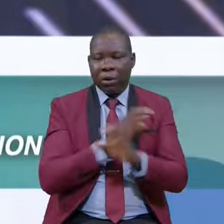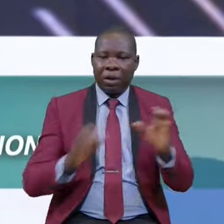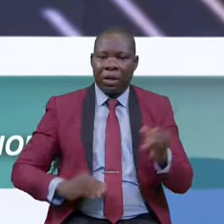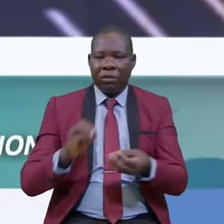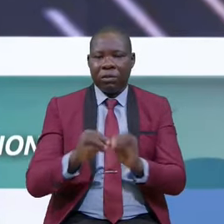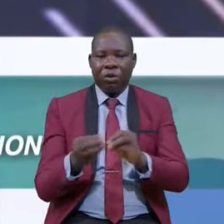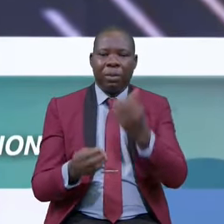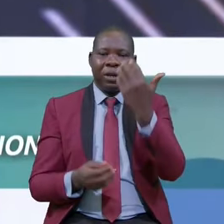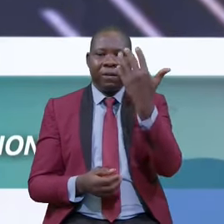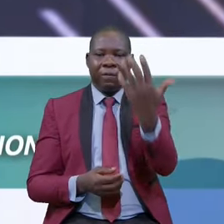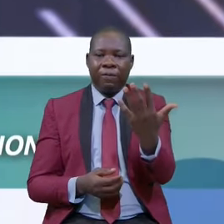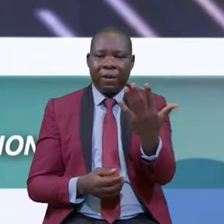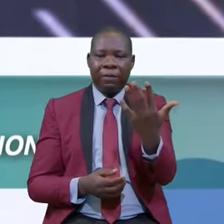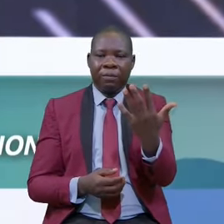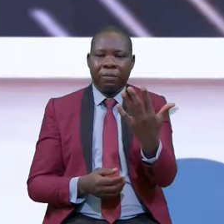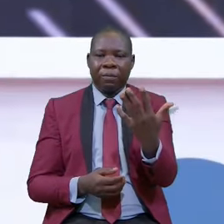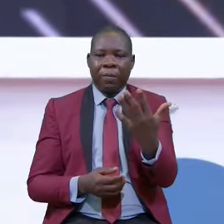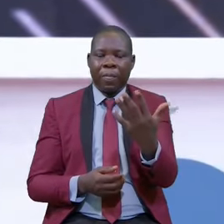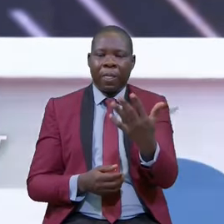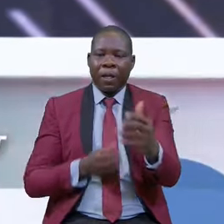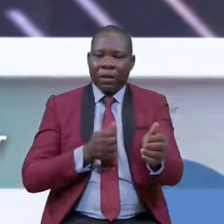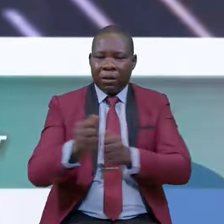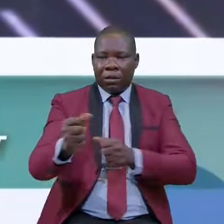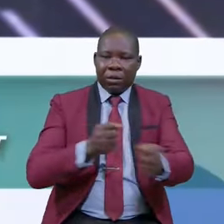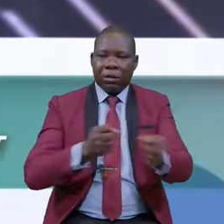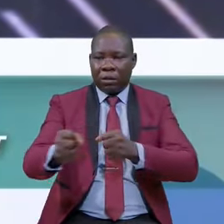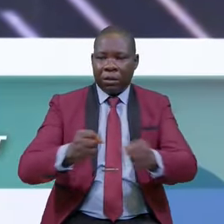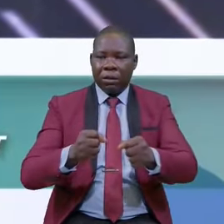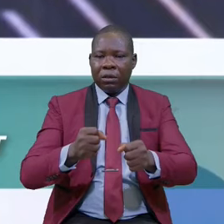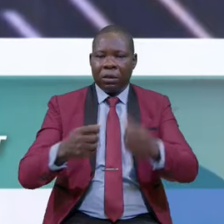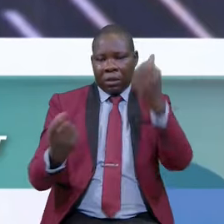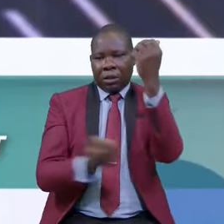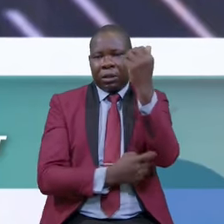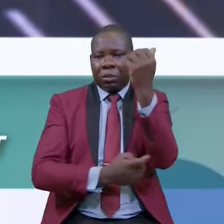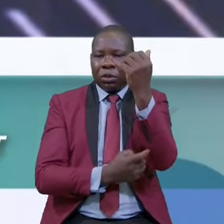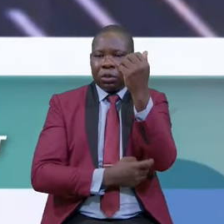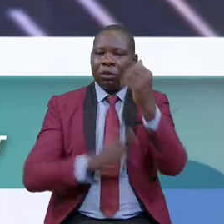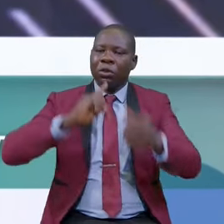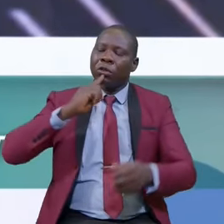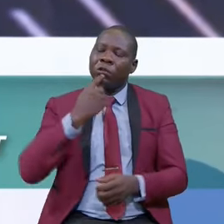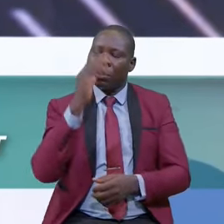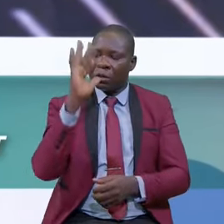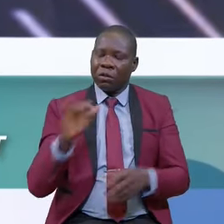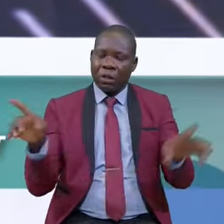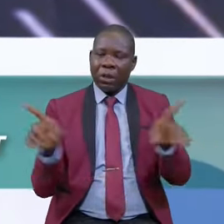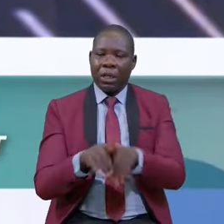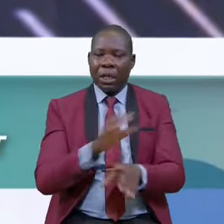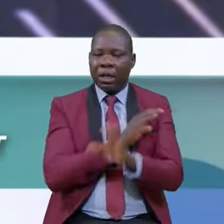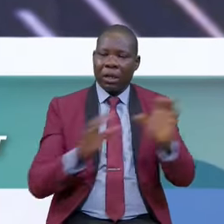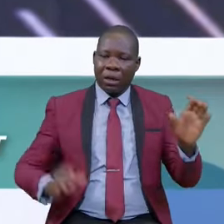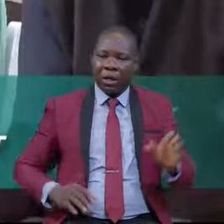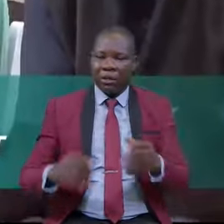Cinquièmement, résiste aux tentations avec ténacité comme Christ. Les tentations